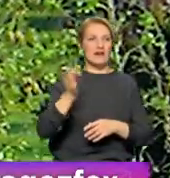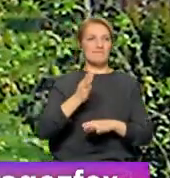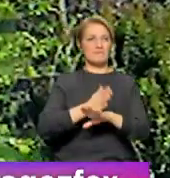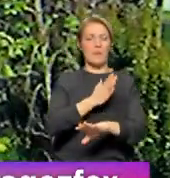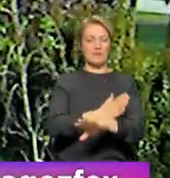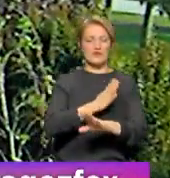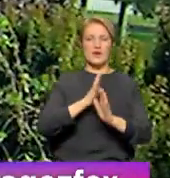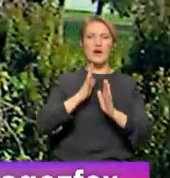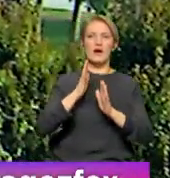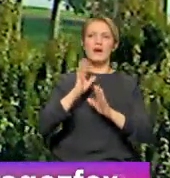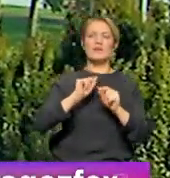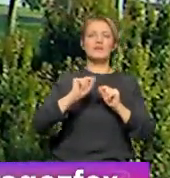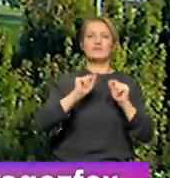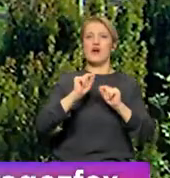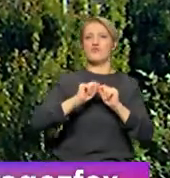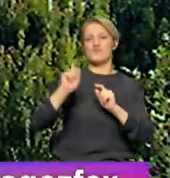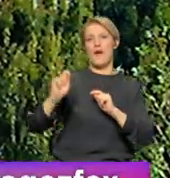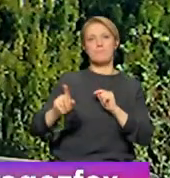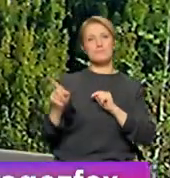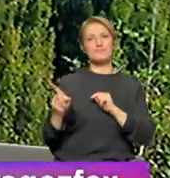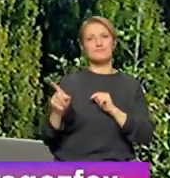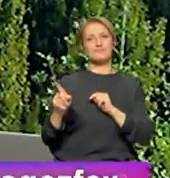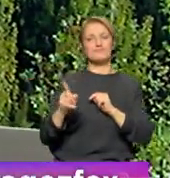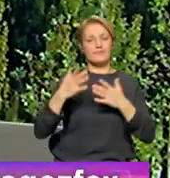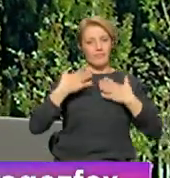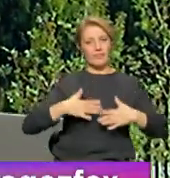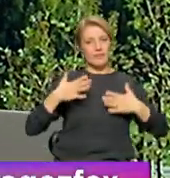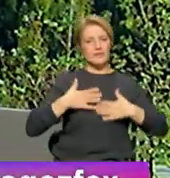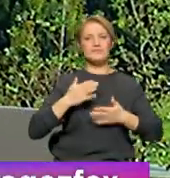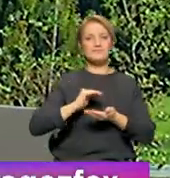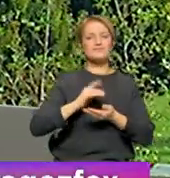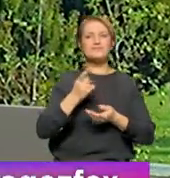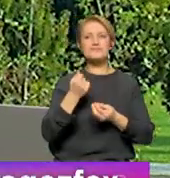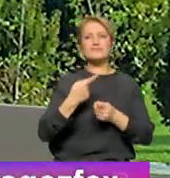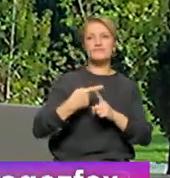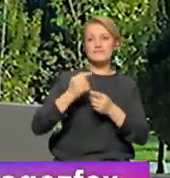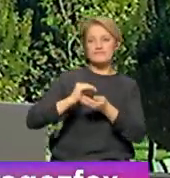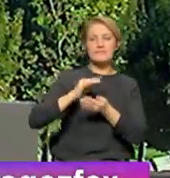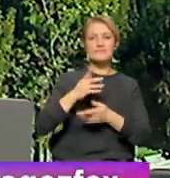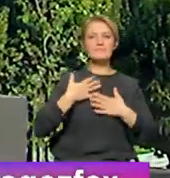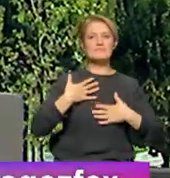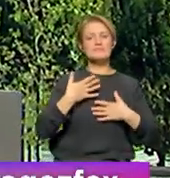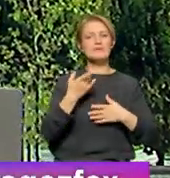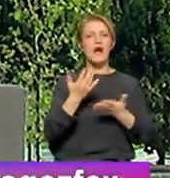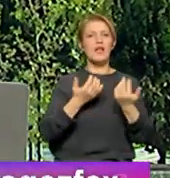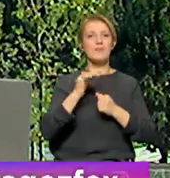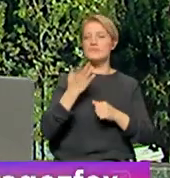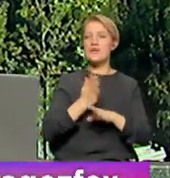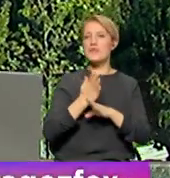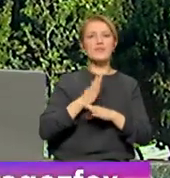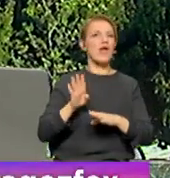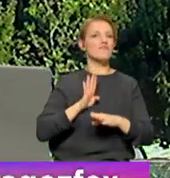düşen Tasarruf yapmak Yani üstünden başından artırıp niçin O alışveriş yapılmıyor Çünkü evlatlarımız var